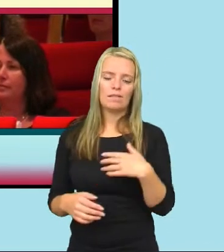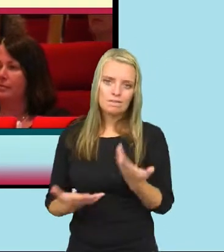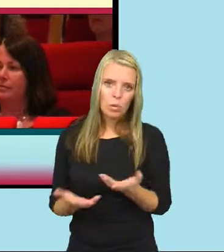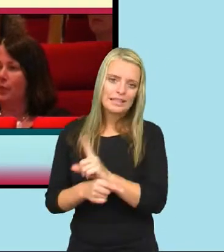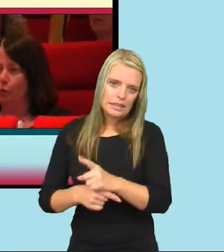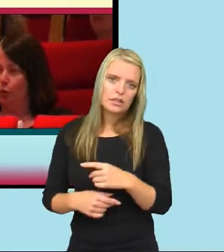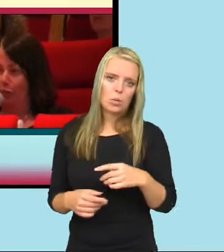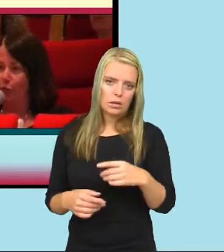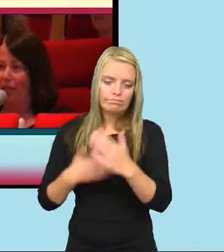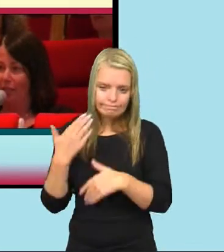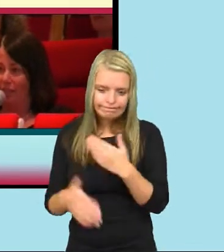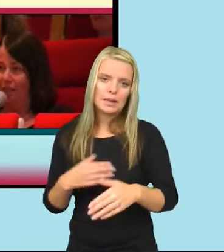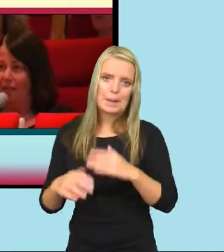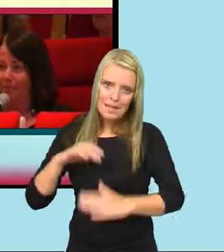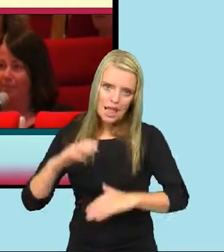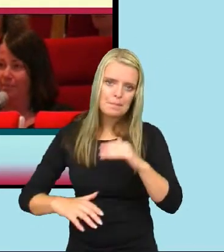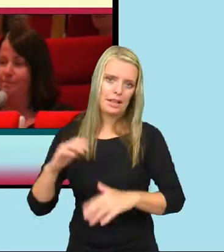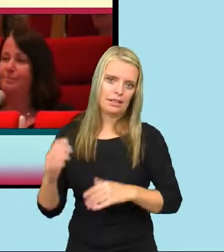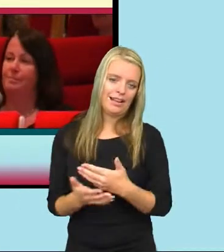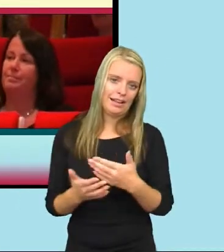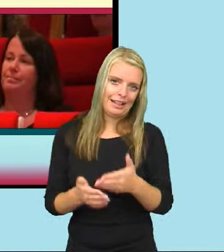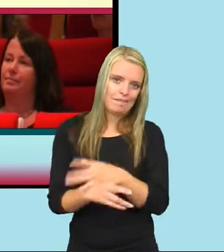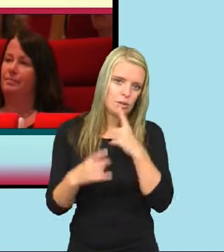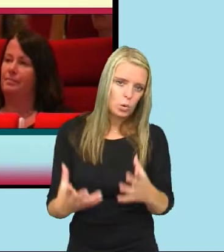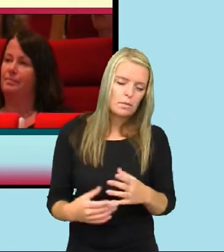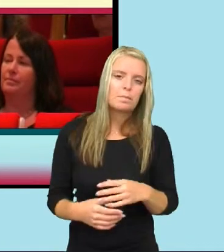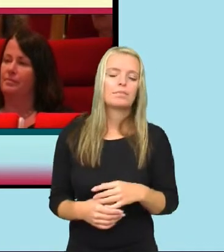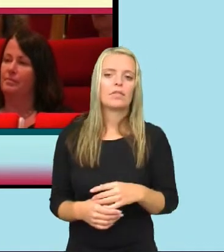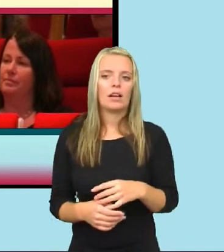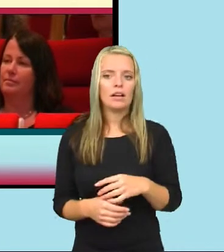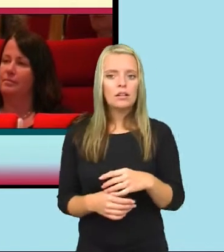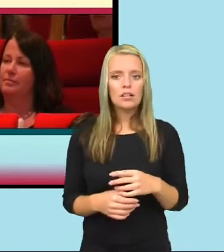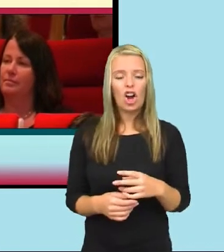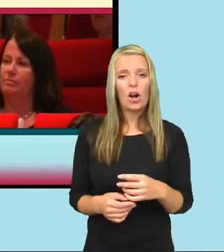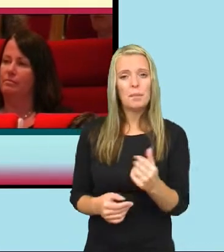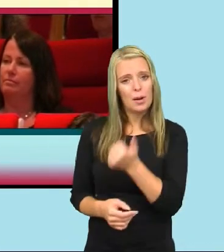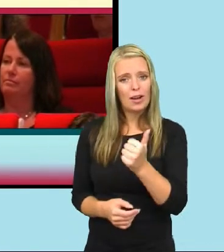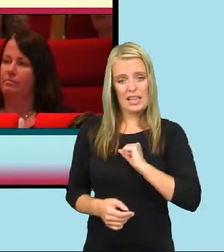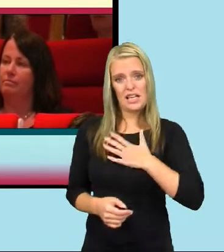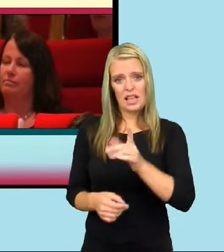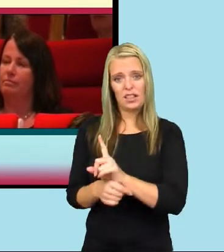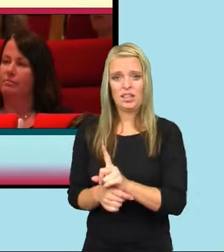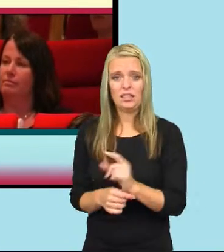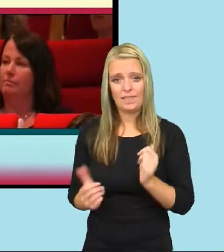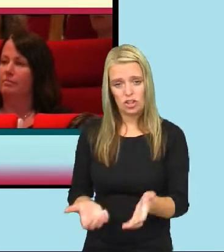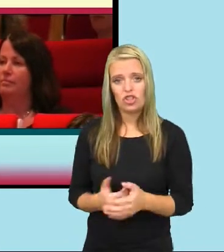enkelt. Då har ni fått välja det själva. Ja, så det behövs ju också att få den här egen tiden.